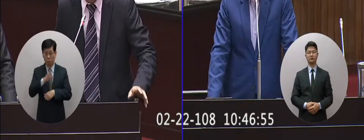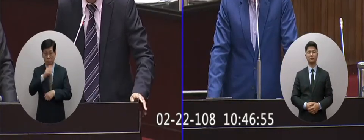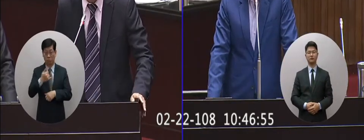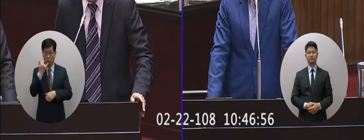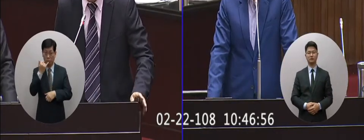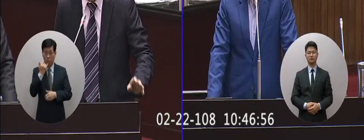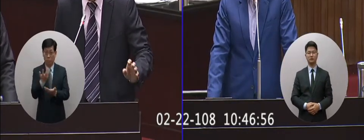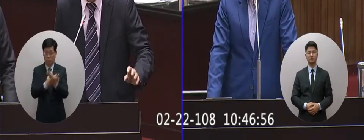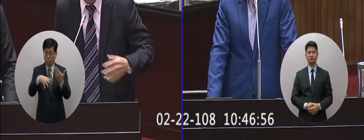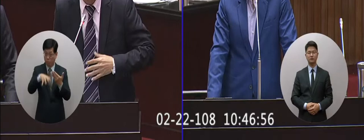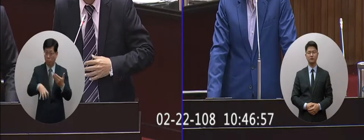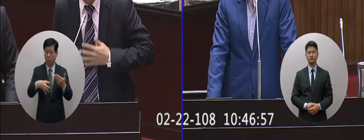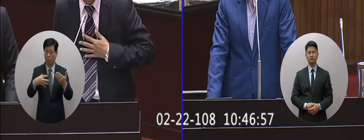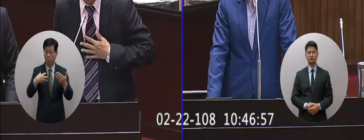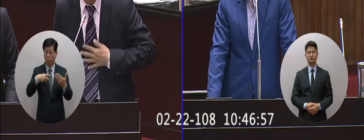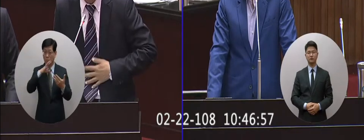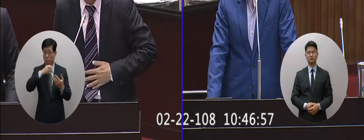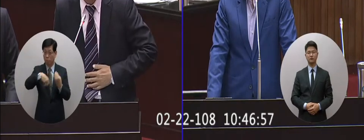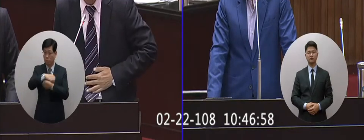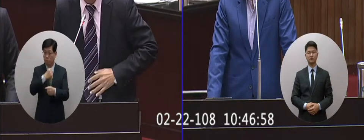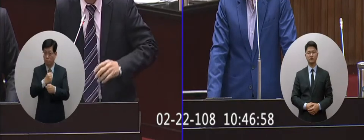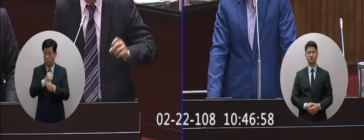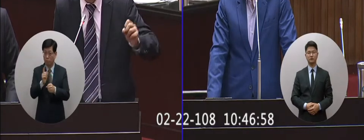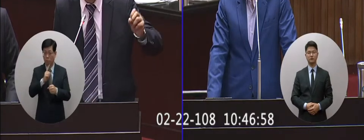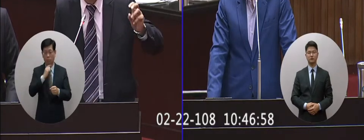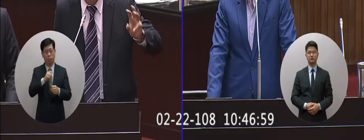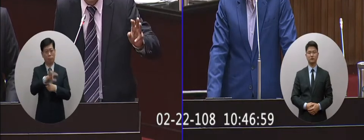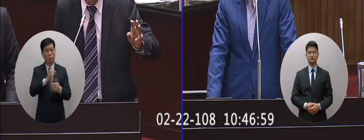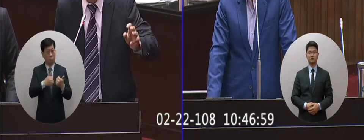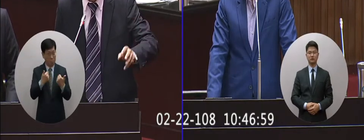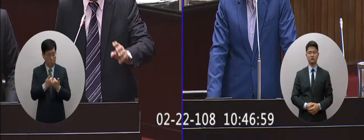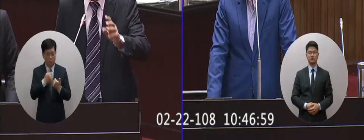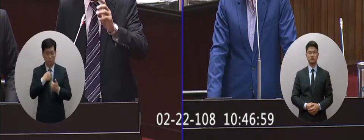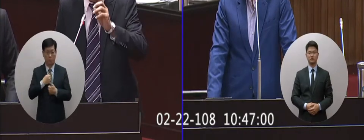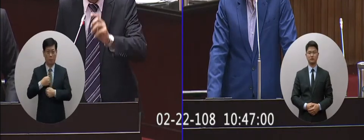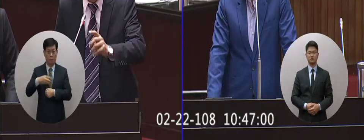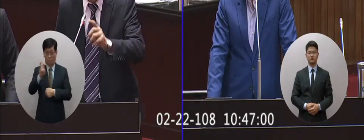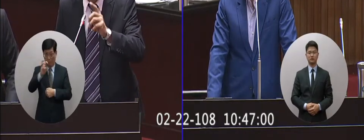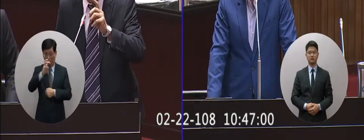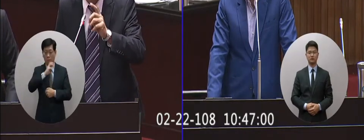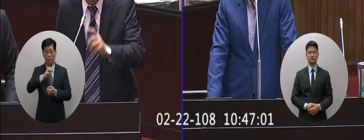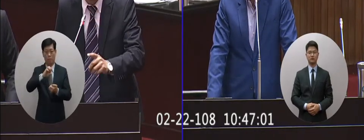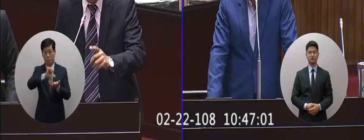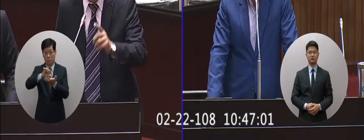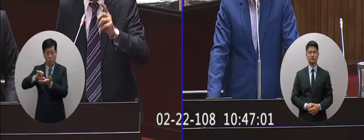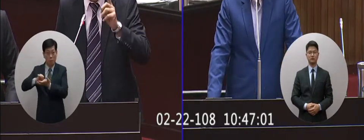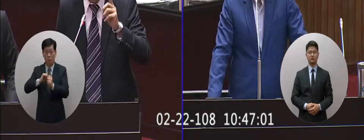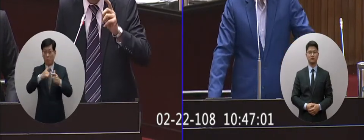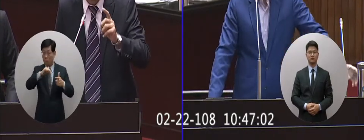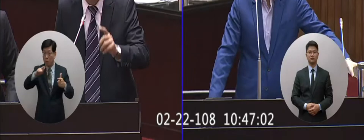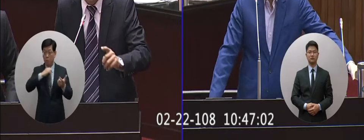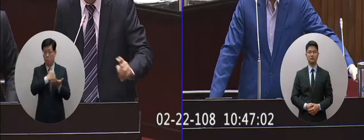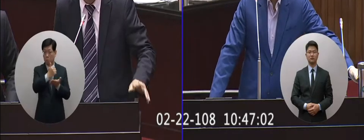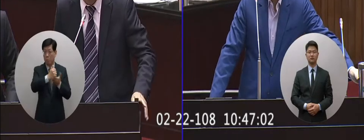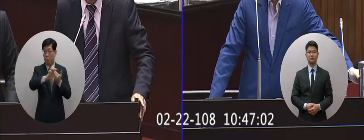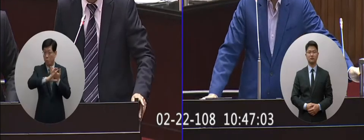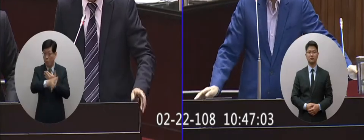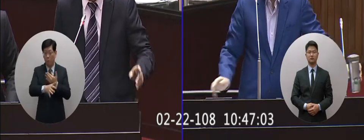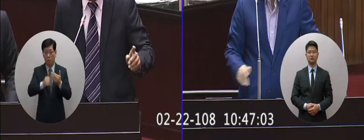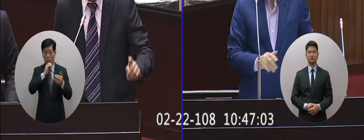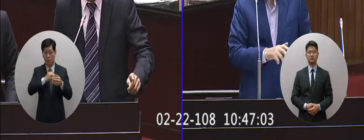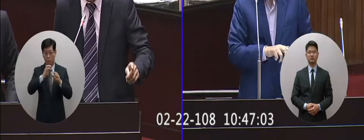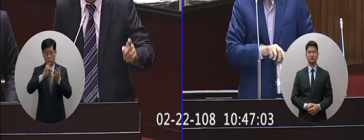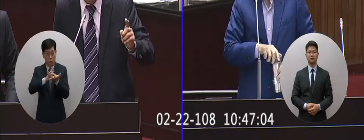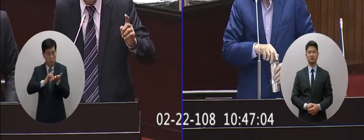让这个平台运作呢？第一个，农委会的责任是把所有30个农产品外销到任何国家的每一个药